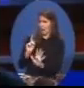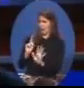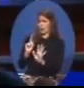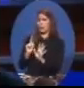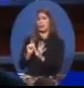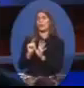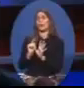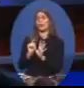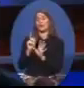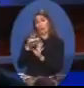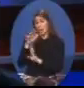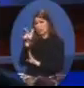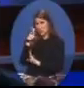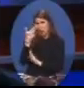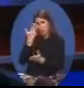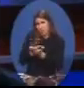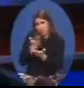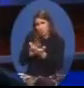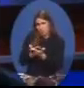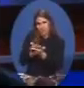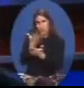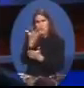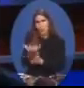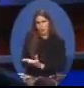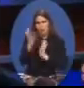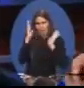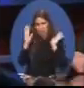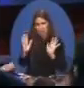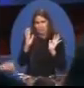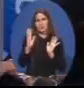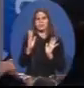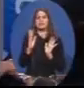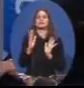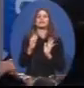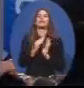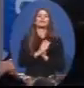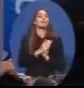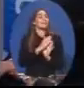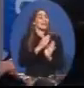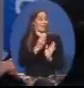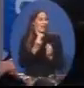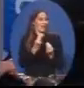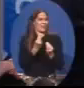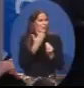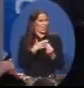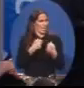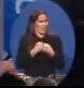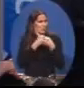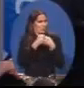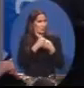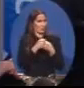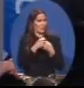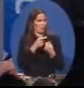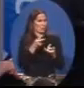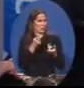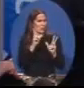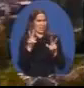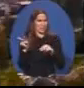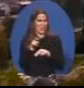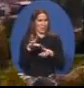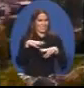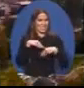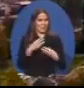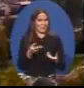גם מצולם ומוקלט. רגע, הנה, רגע, בוא נשמע, אולי אני בכל זאת נייצר פה עימות, כי אתם מסכימים לי מדי. דוקטור